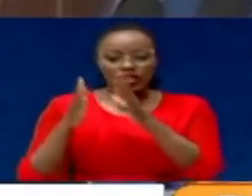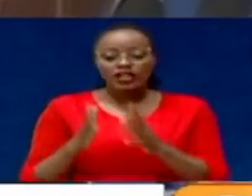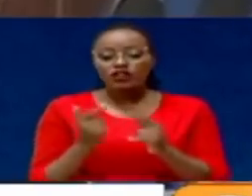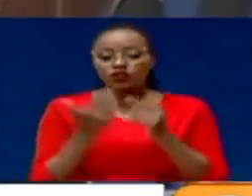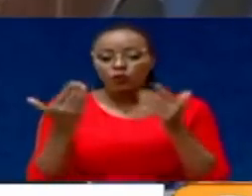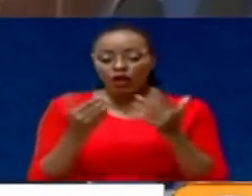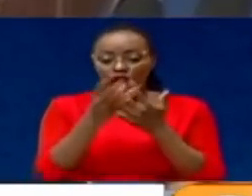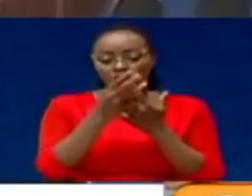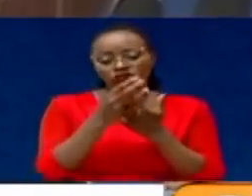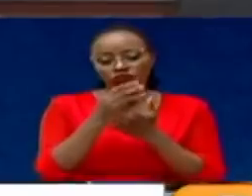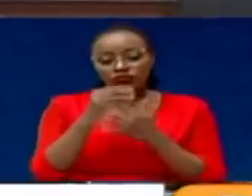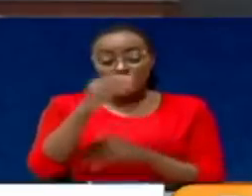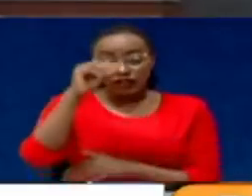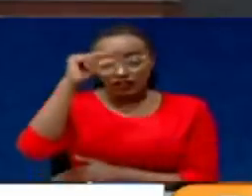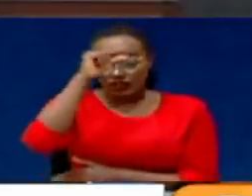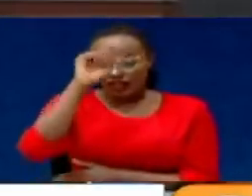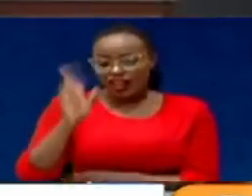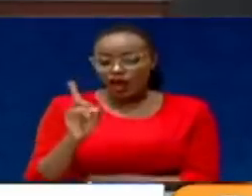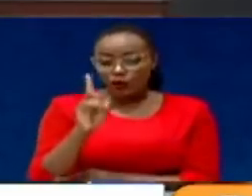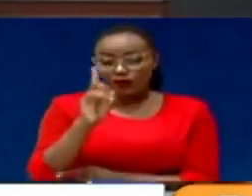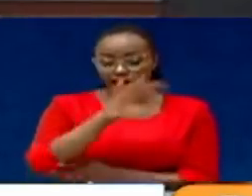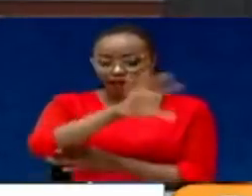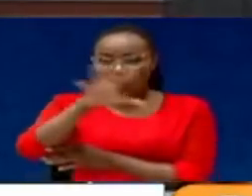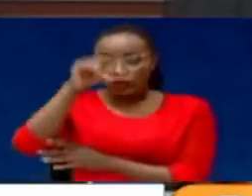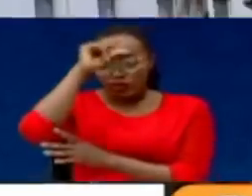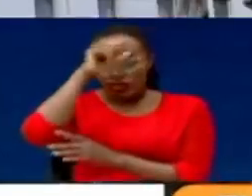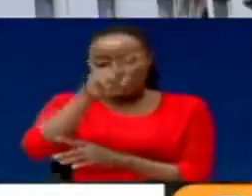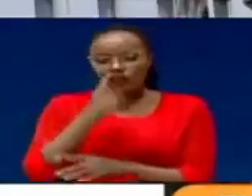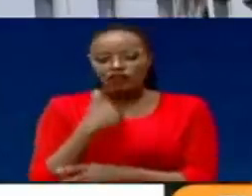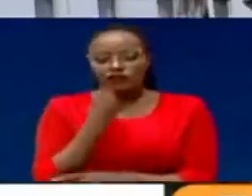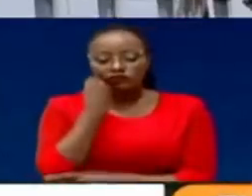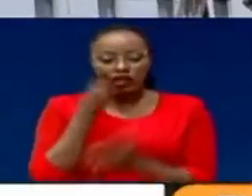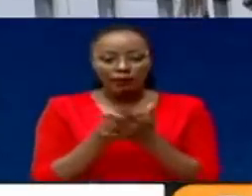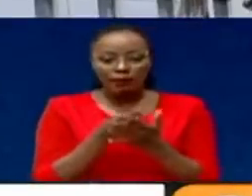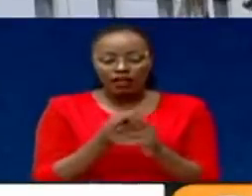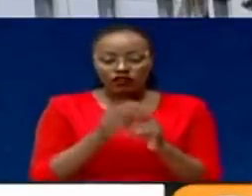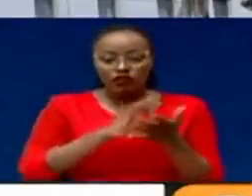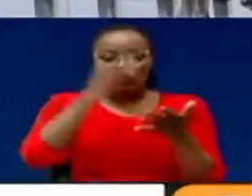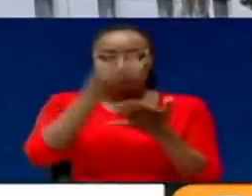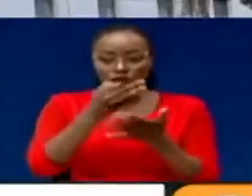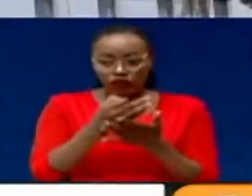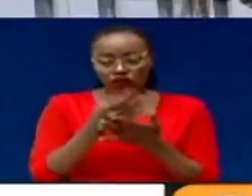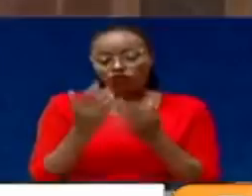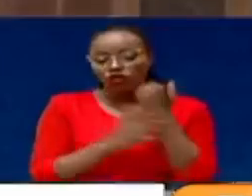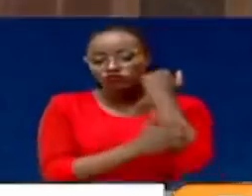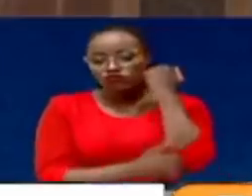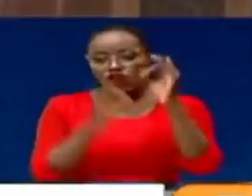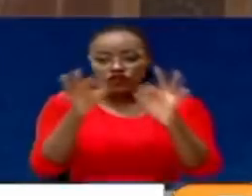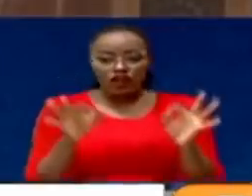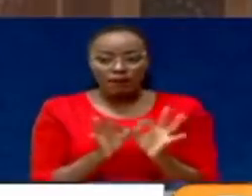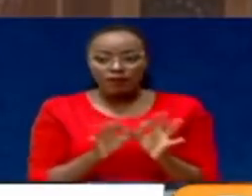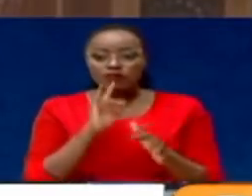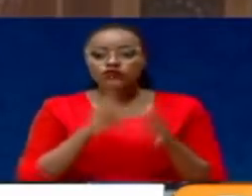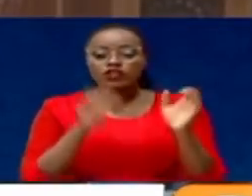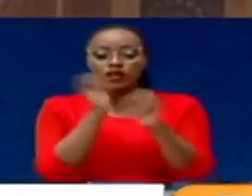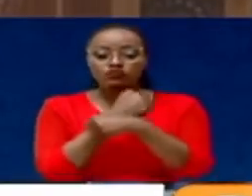la kaunti ya Nairobi Michael Ogada alidai kwamba Gavana Sonko aliboronga fedha za elimu ya wanafunzi kutoka familia maskini. He said